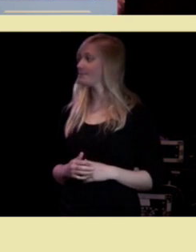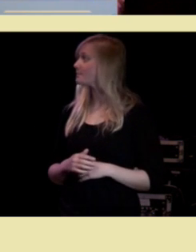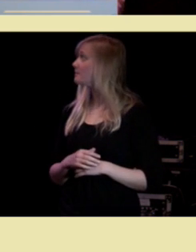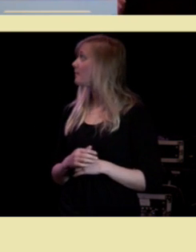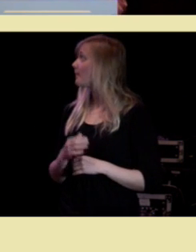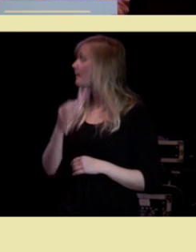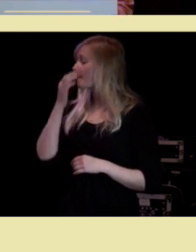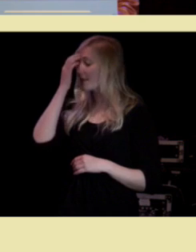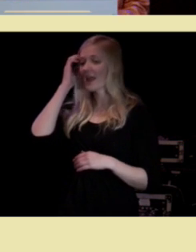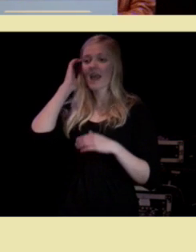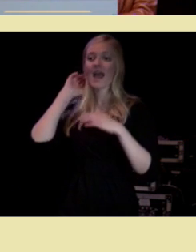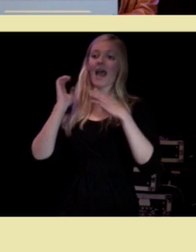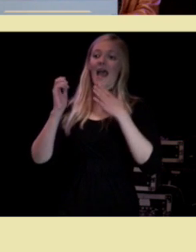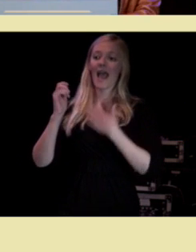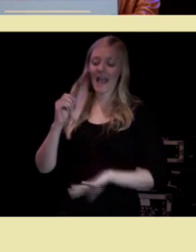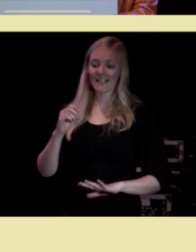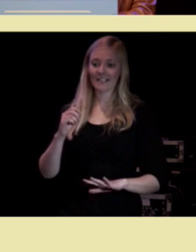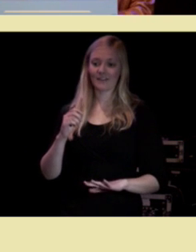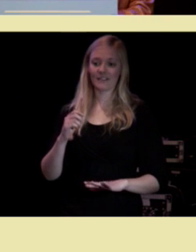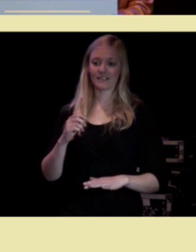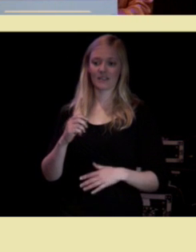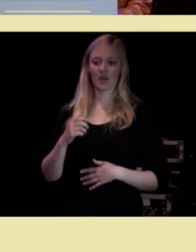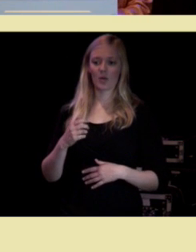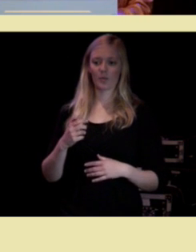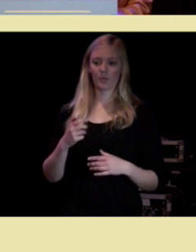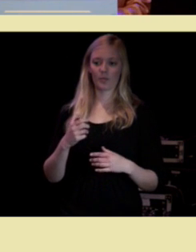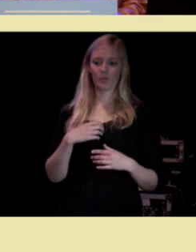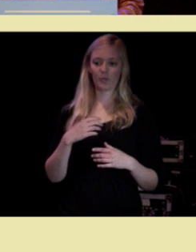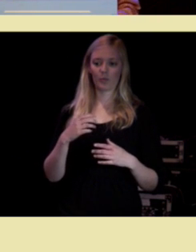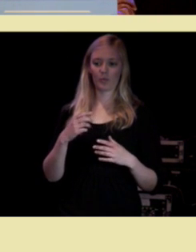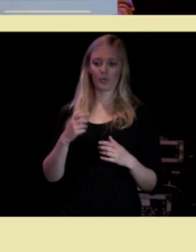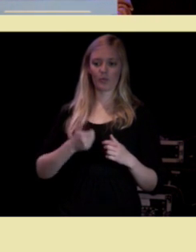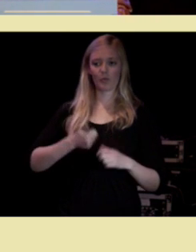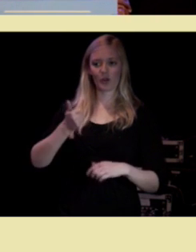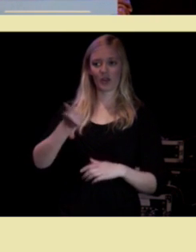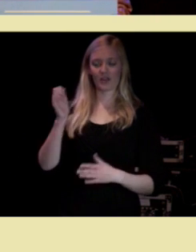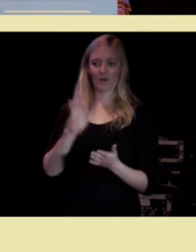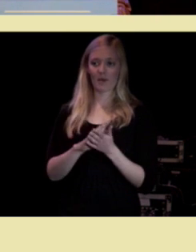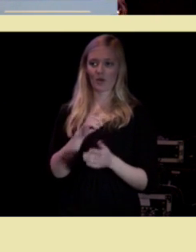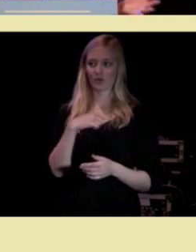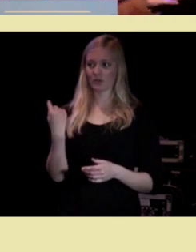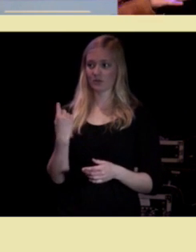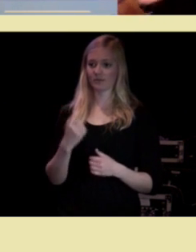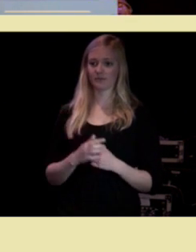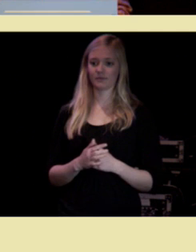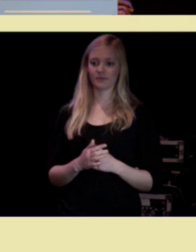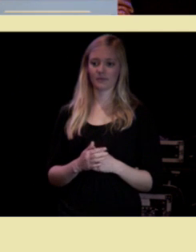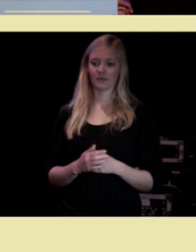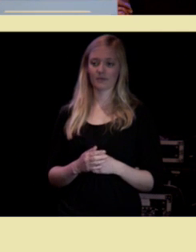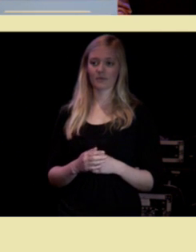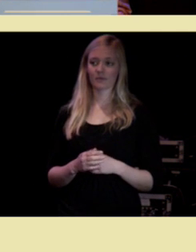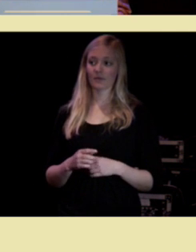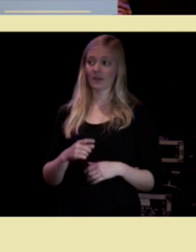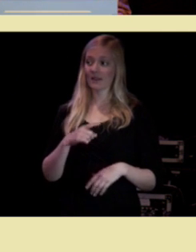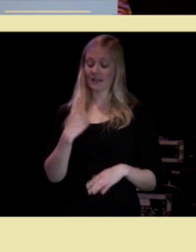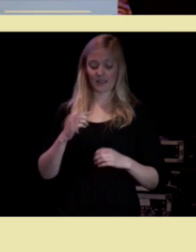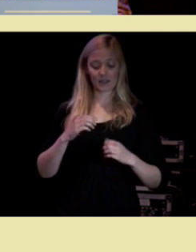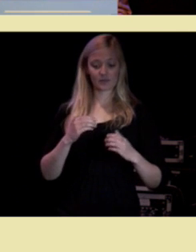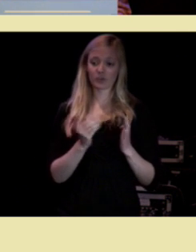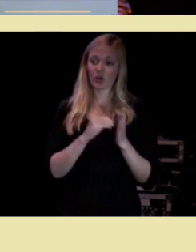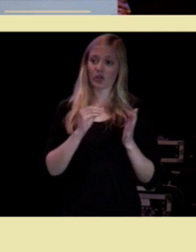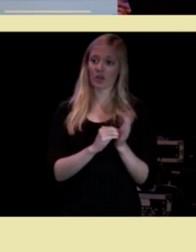Heldigvis så var myndighetene med oss. Det kom nasjonale føringer som bare bygget og understøttet behovet for en mer